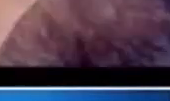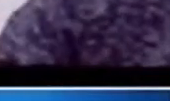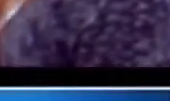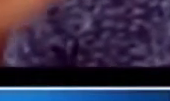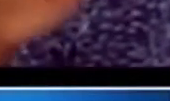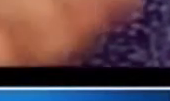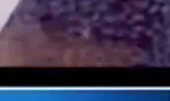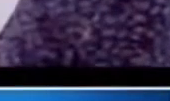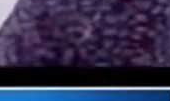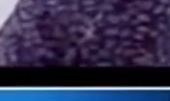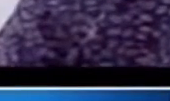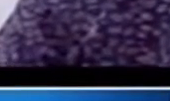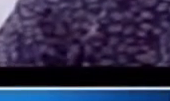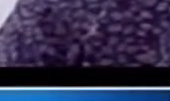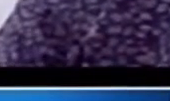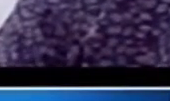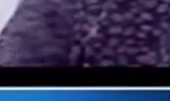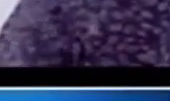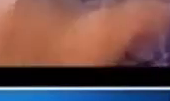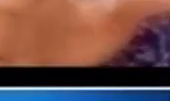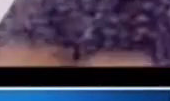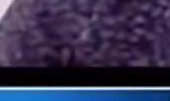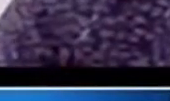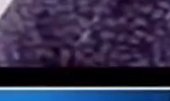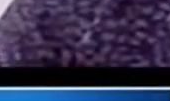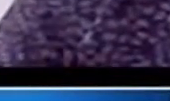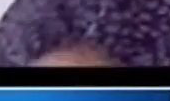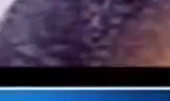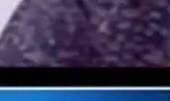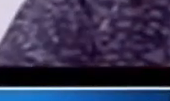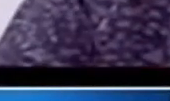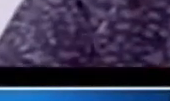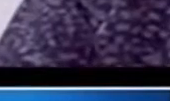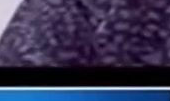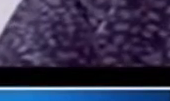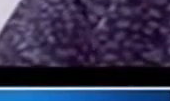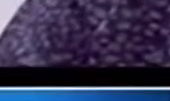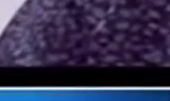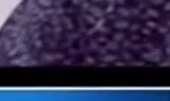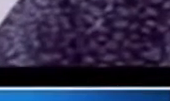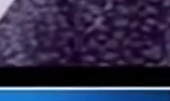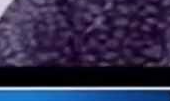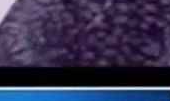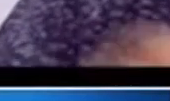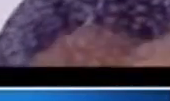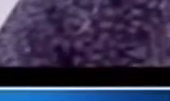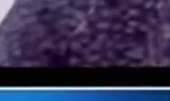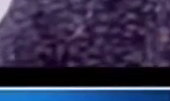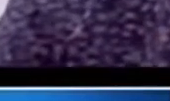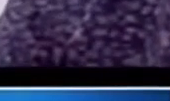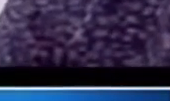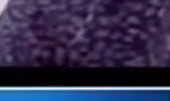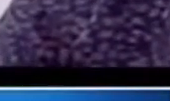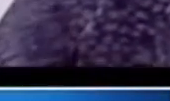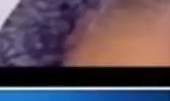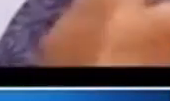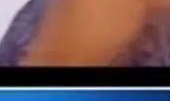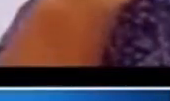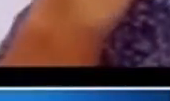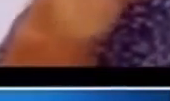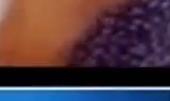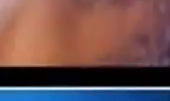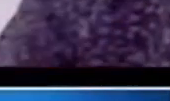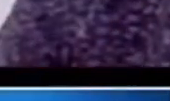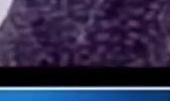years, sana umabot uli kami ng 5 million tourists. From 2 million kami ngayon eh. Ang 5 million tourists,